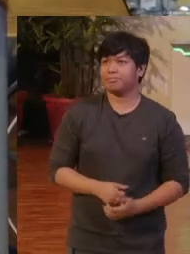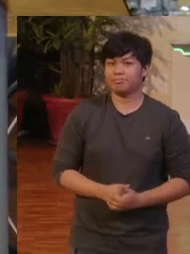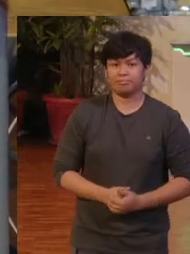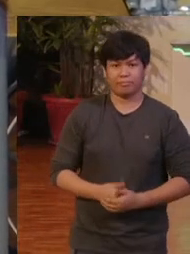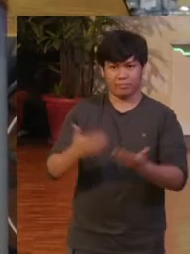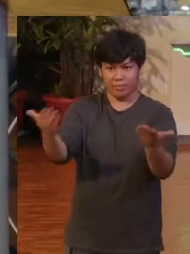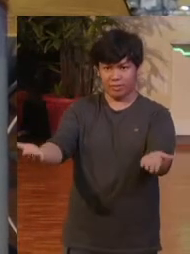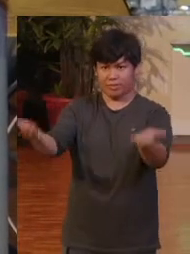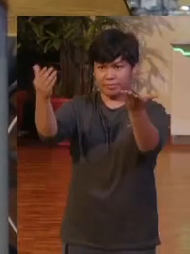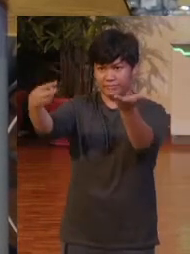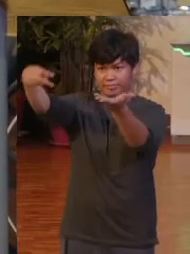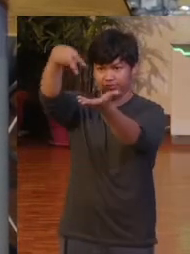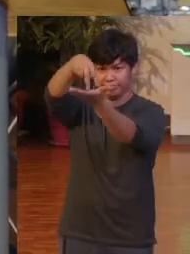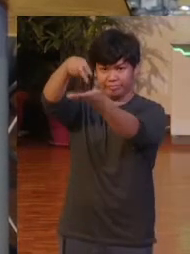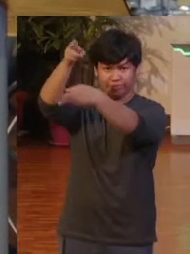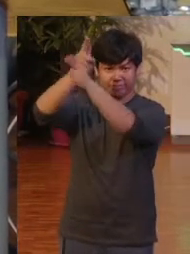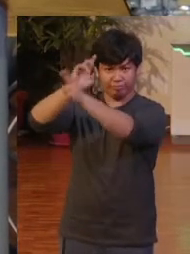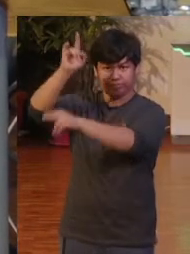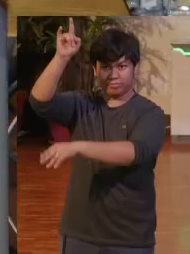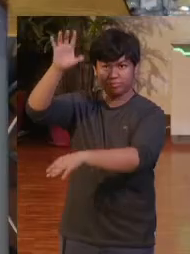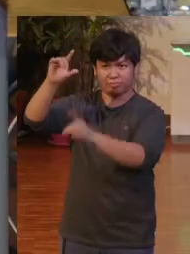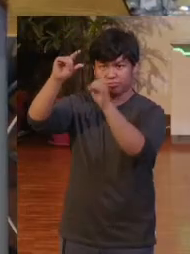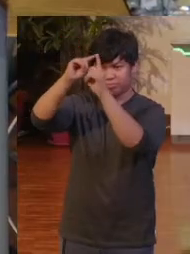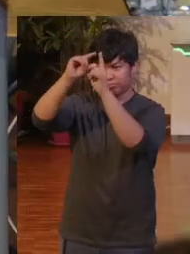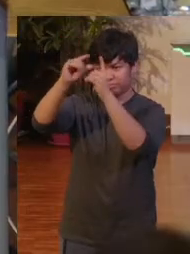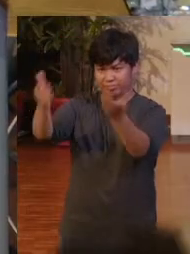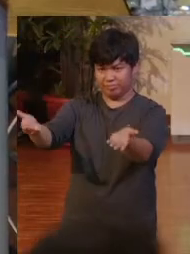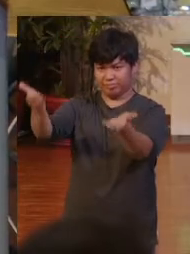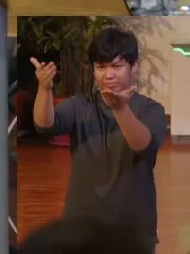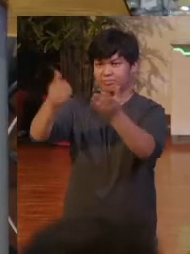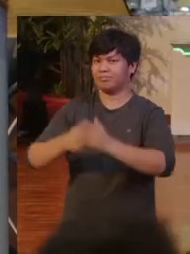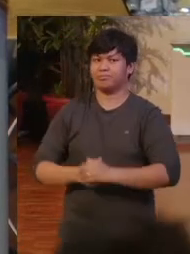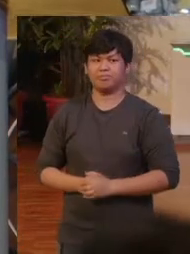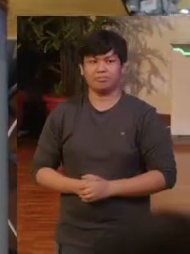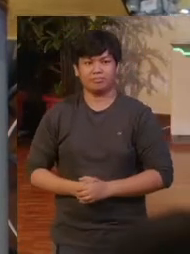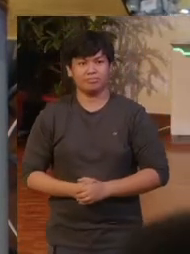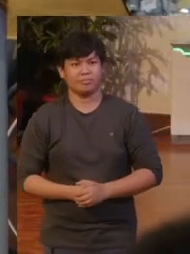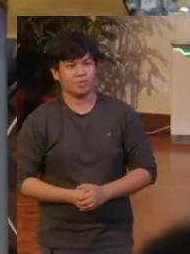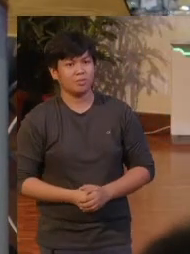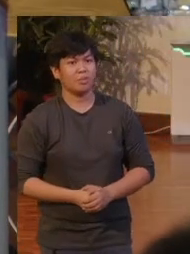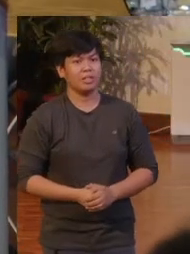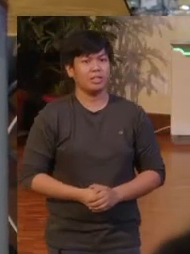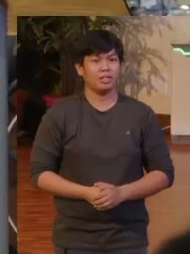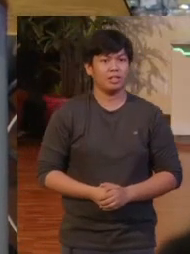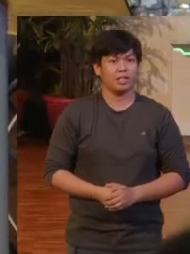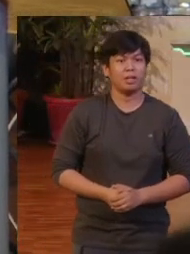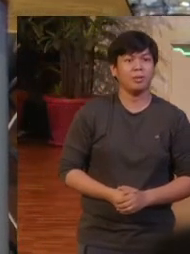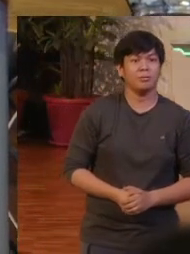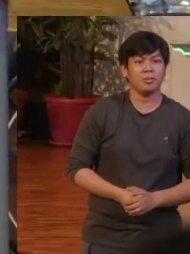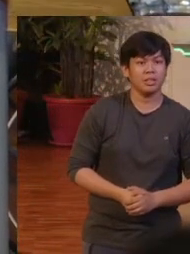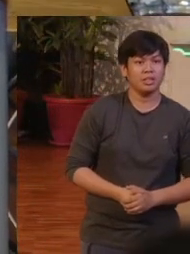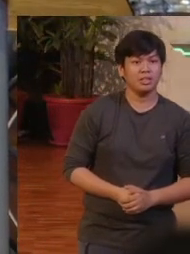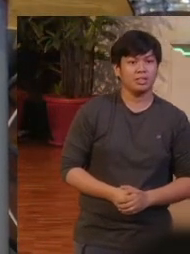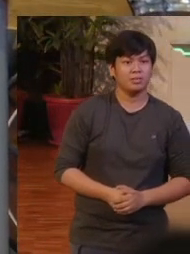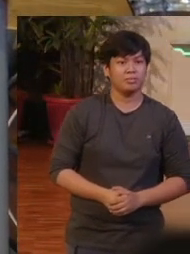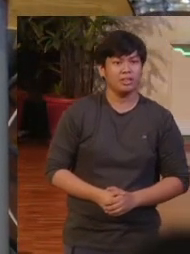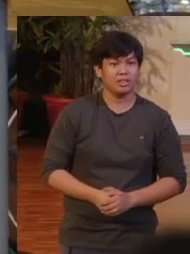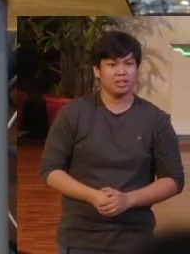Tayo po ito yung mga tumayo mga kapatid at bigyan natin ng galang ang pagbasa ng banal na kasulatan ng ating Panginoong